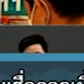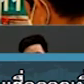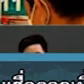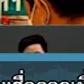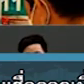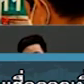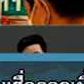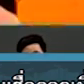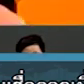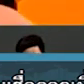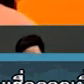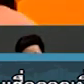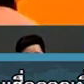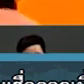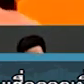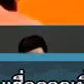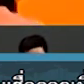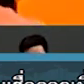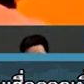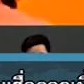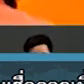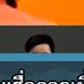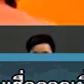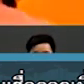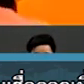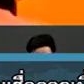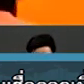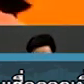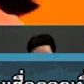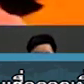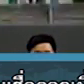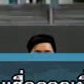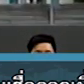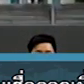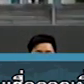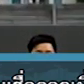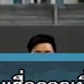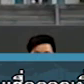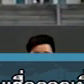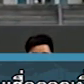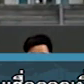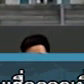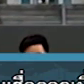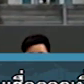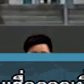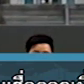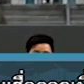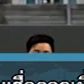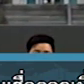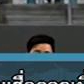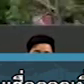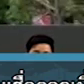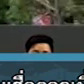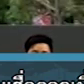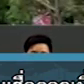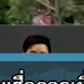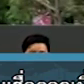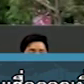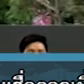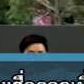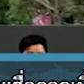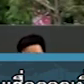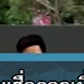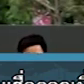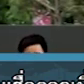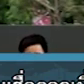ใจเข้าร่วมโครงการแล้ว 8,321 รายคิดเป็นวงเงินสินเชื่อมากกว่า 15,000 ล้านบาทสะท้อนถึงความต้